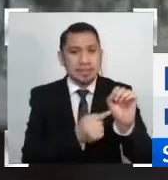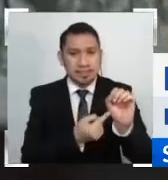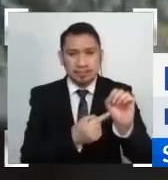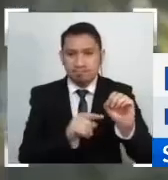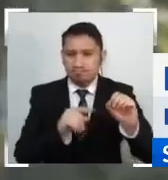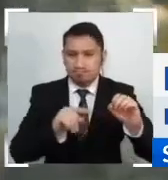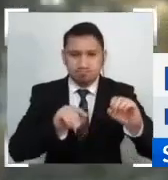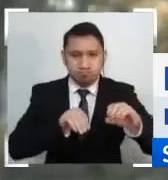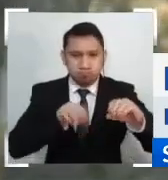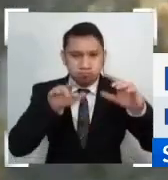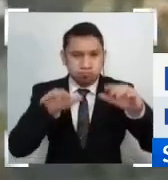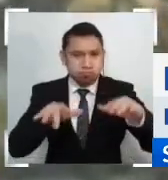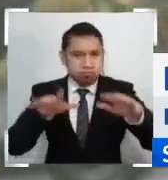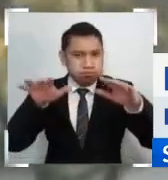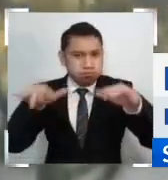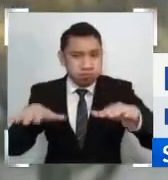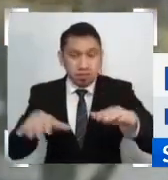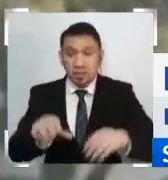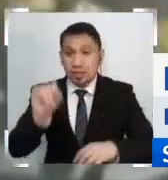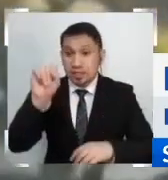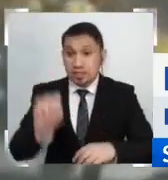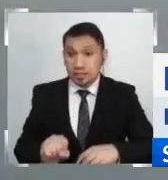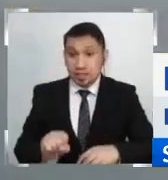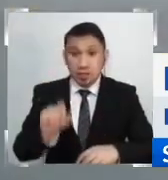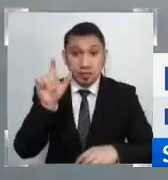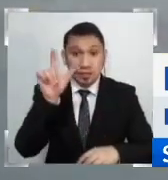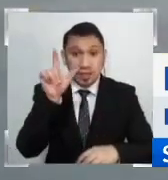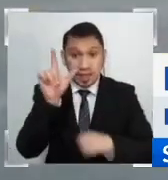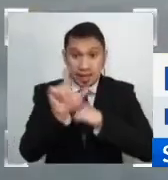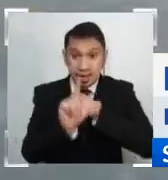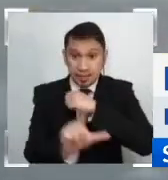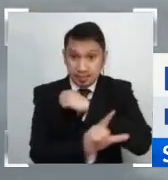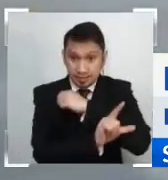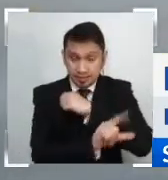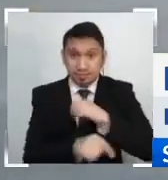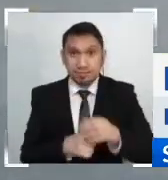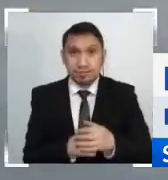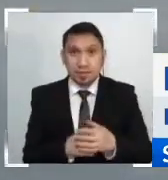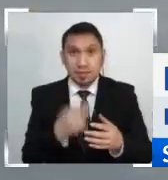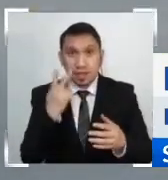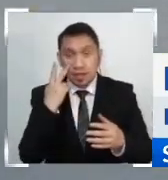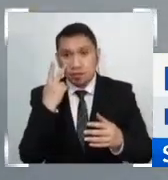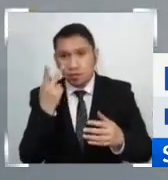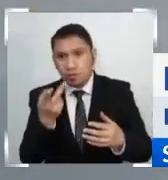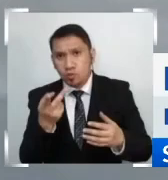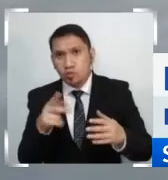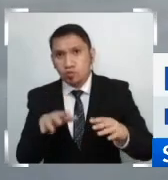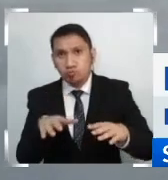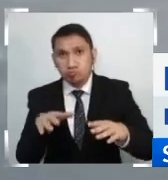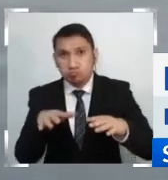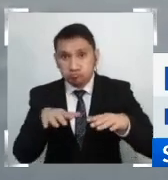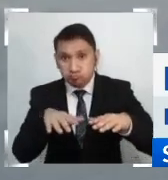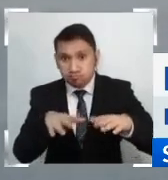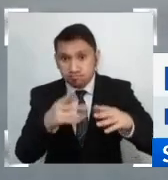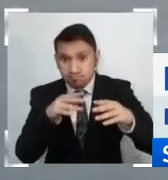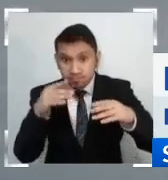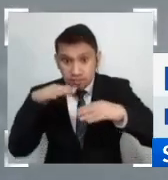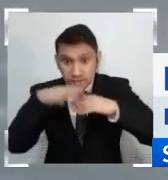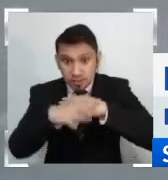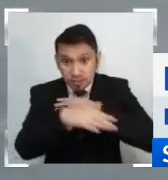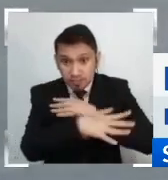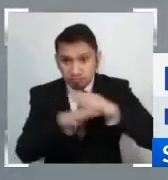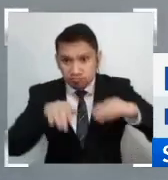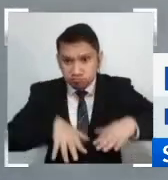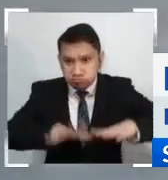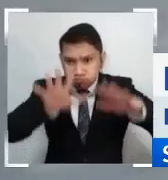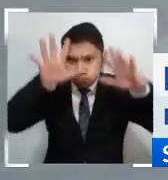ng Liloan sa Southern Leyte ang bagyong Odette. Ang dagat na buong umagang panatag, nagsimula ng sumampa sa Pampang.